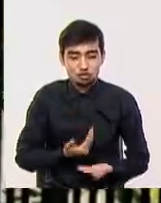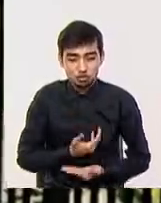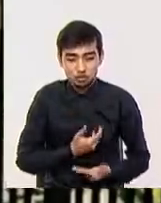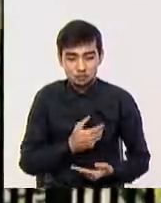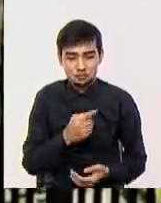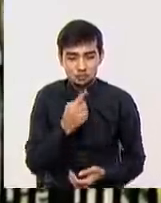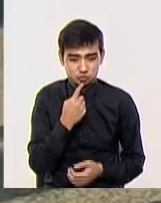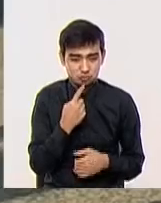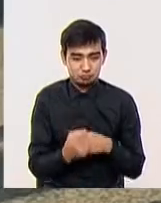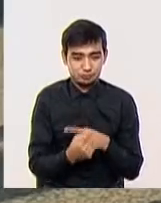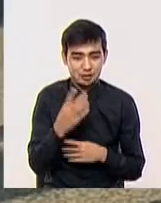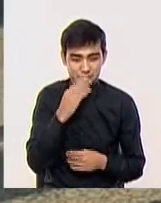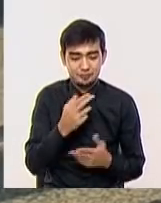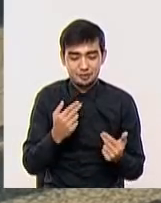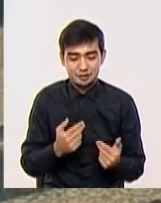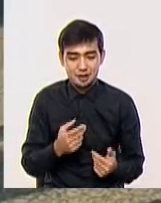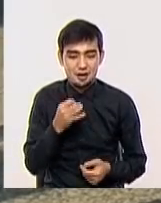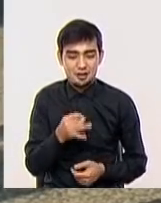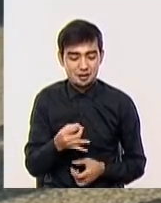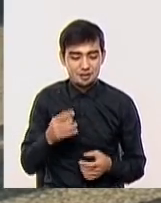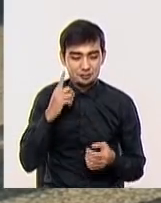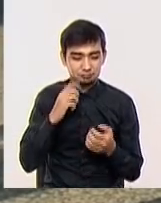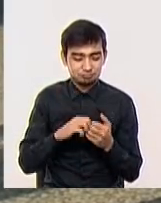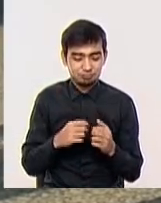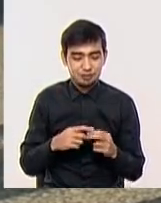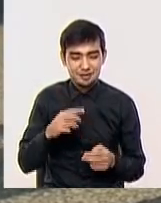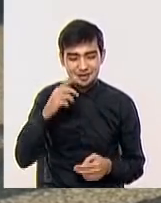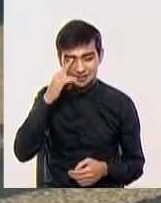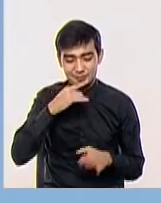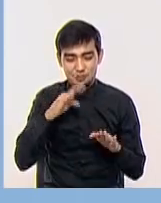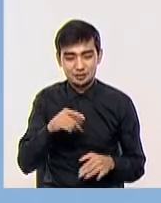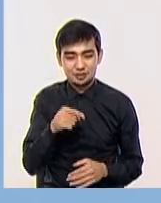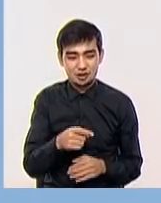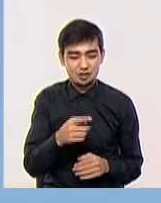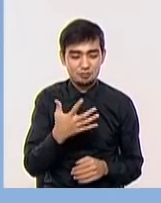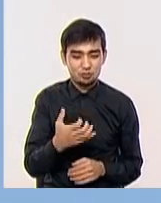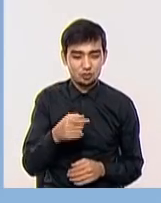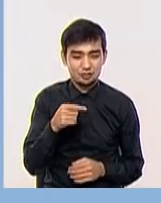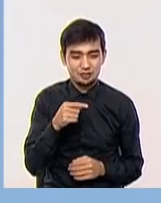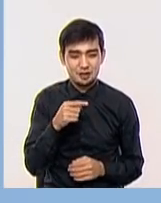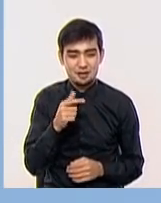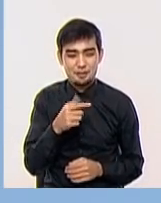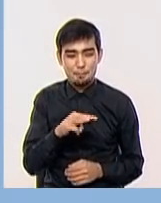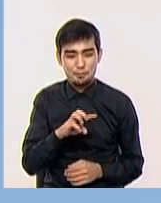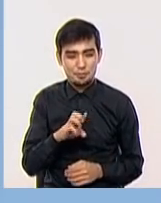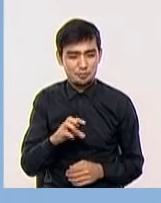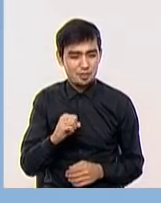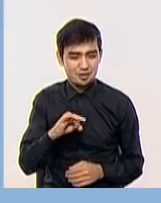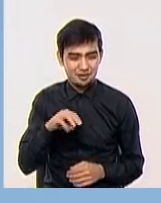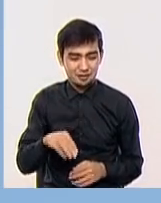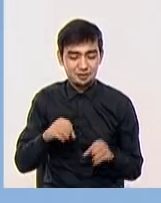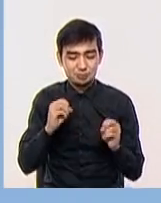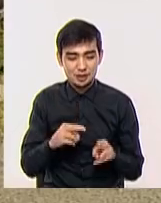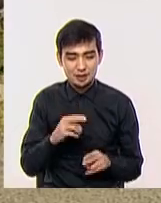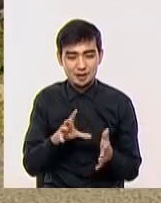тіпті қиындайды деп мойындап отыр. Болжам бойынша Қазақстанда қыста 1000-1500 мегаваттқа электр энергиясы жеткіліксіз болмақ.